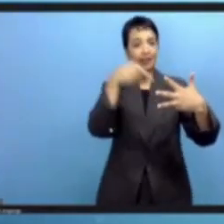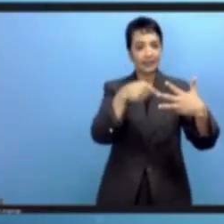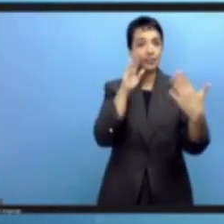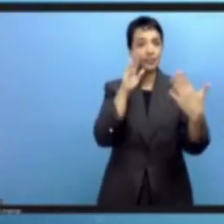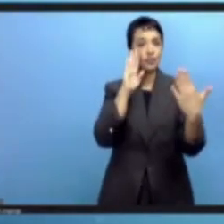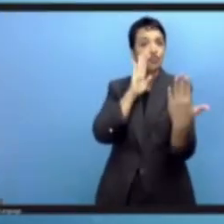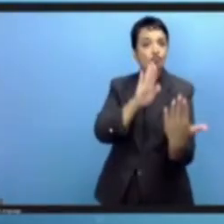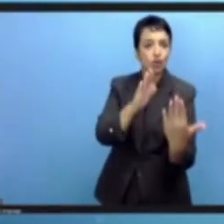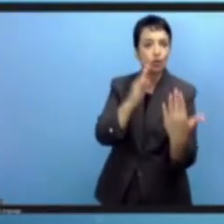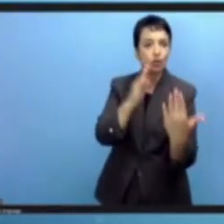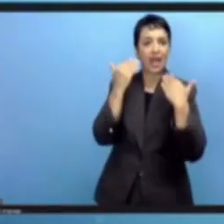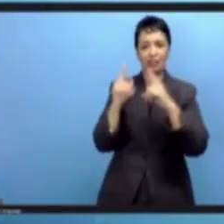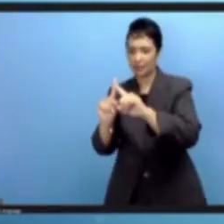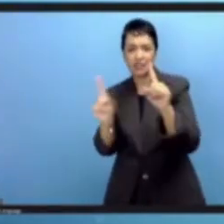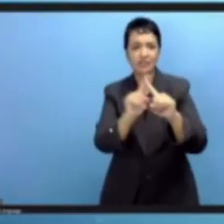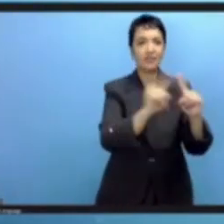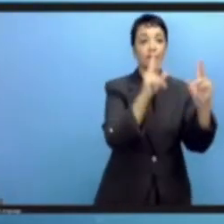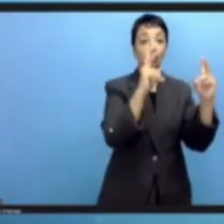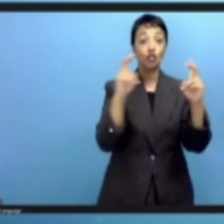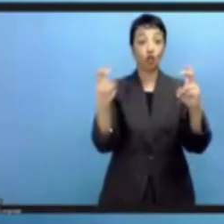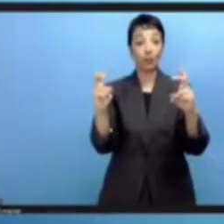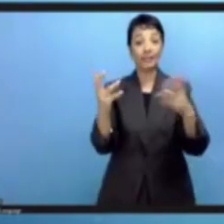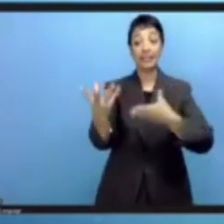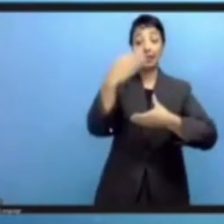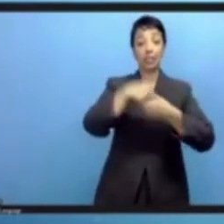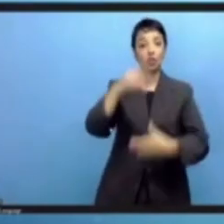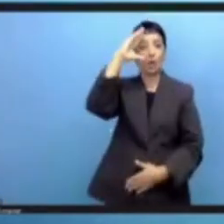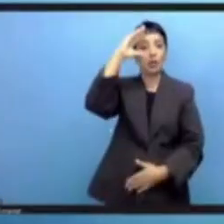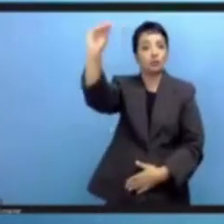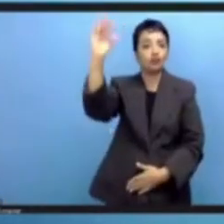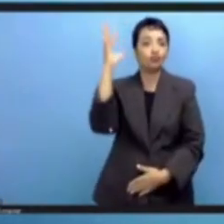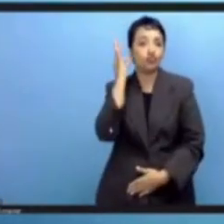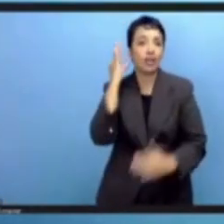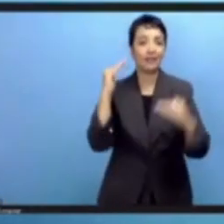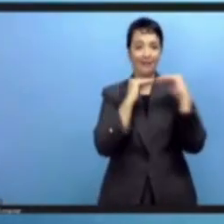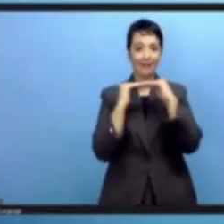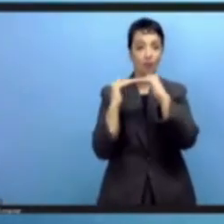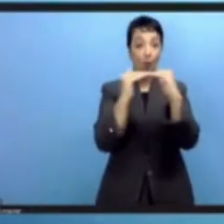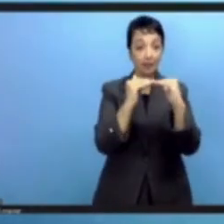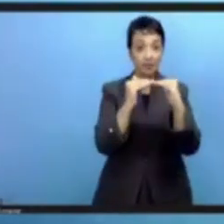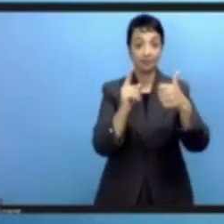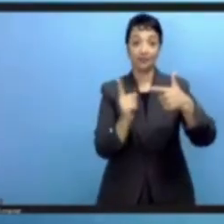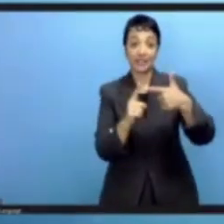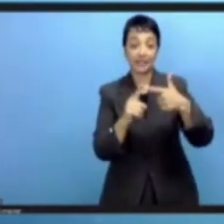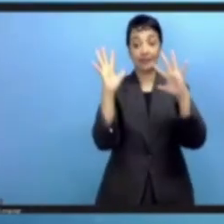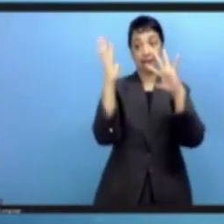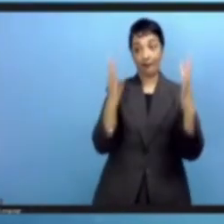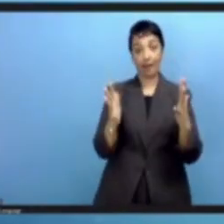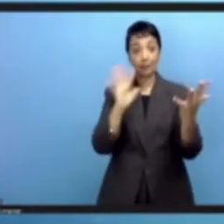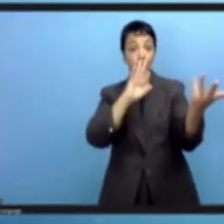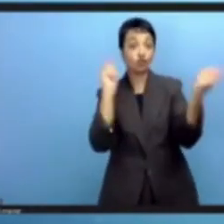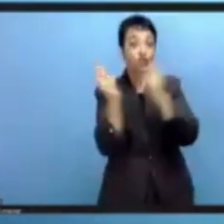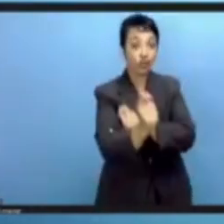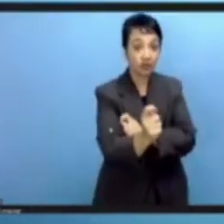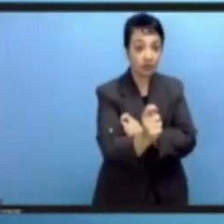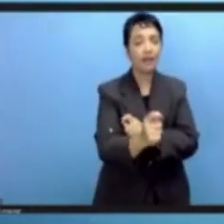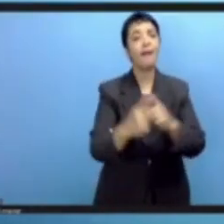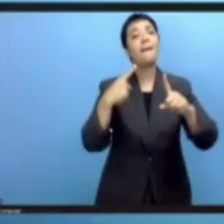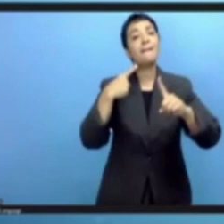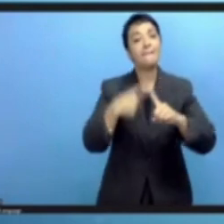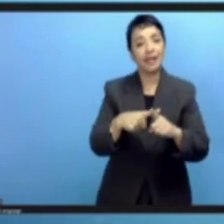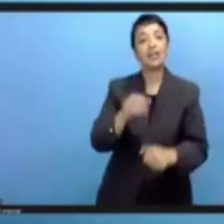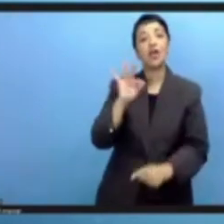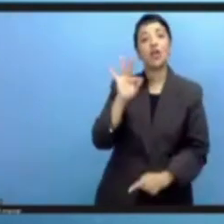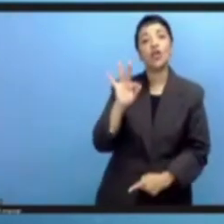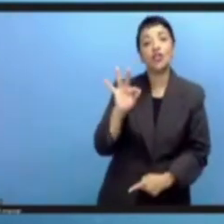Rome, qui est Romex, est une approche qui est transversale, qui comprend des problématiques telles que la